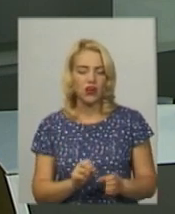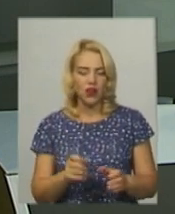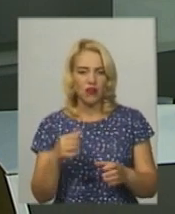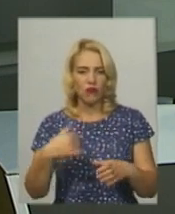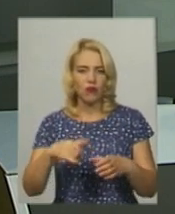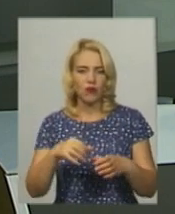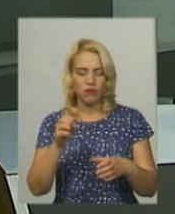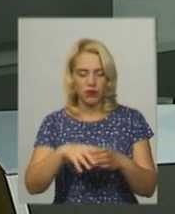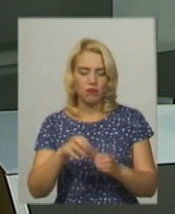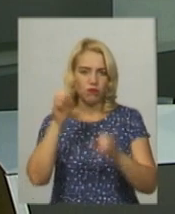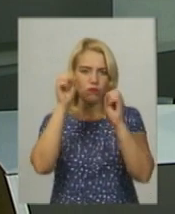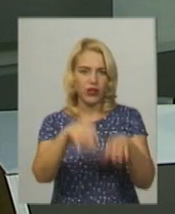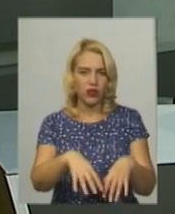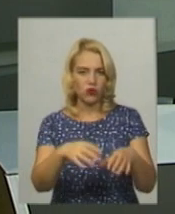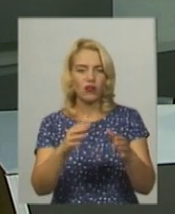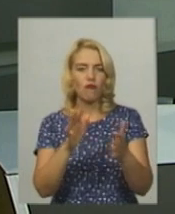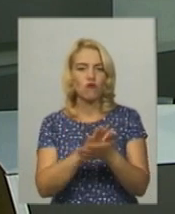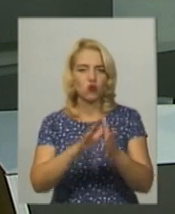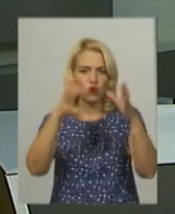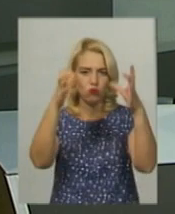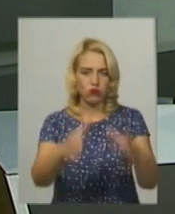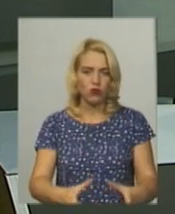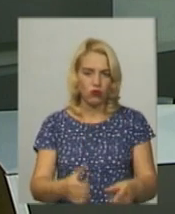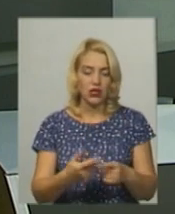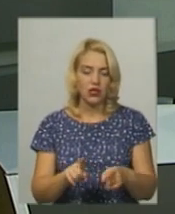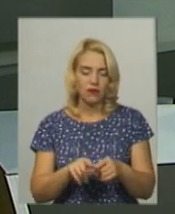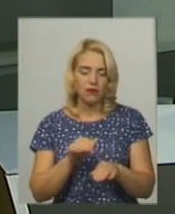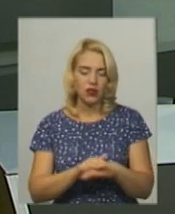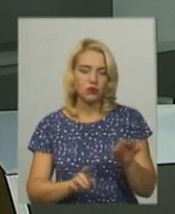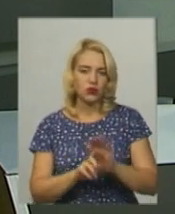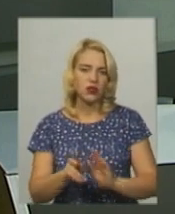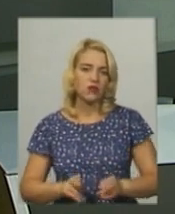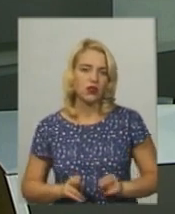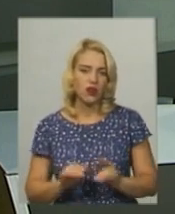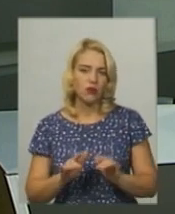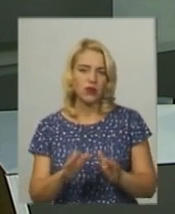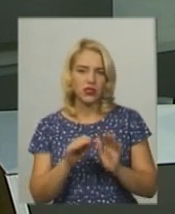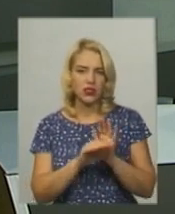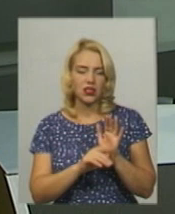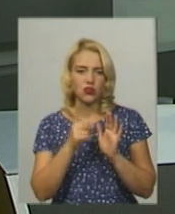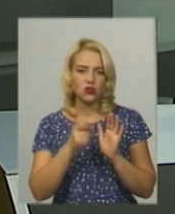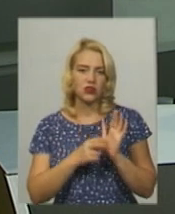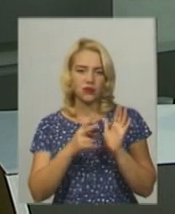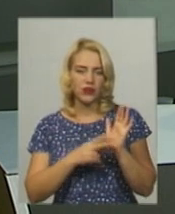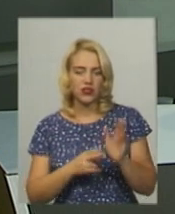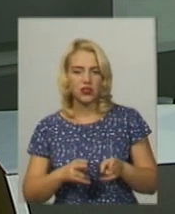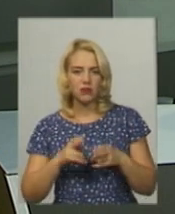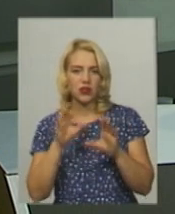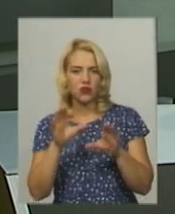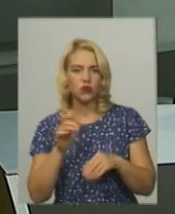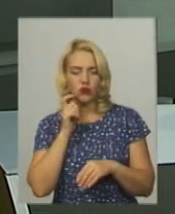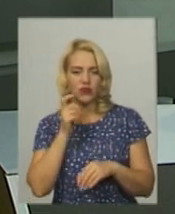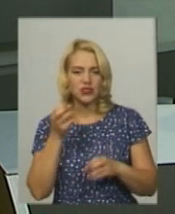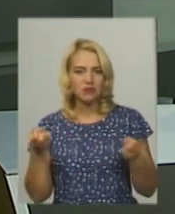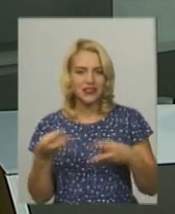на поверсі. За даним фактом, правоохоронці відкрили кримінальне провадження за статтею 117 Кримінального кодексу України «Умисне